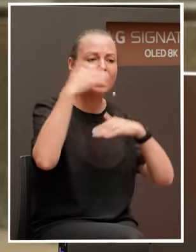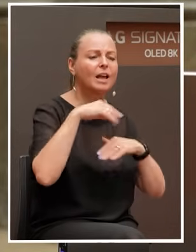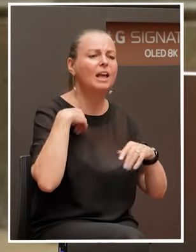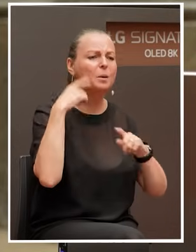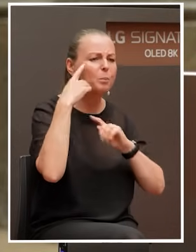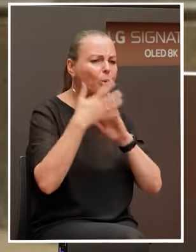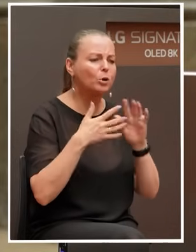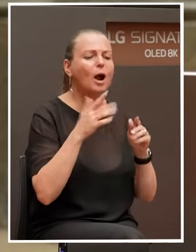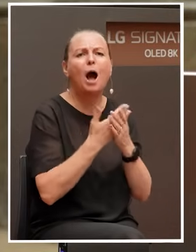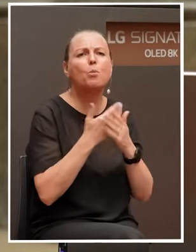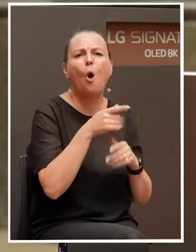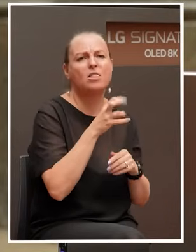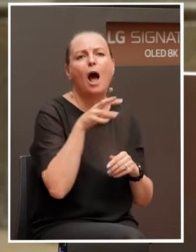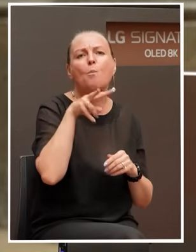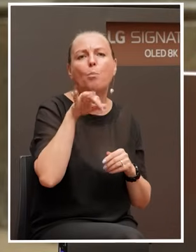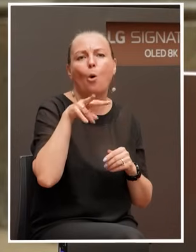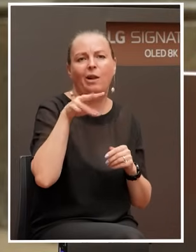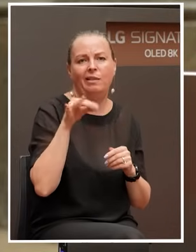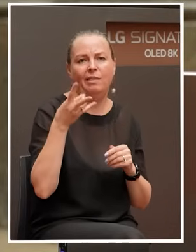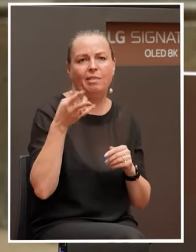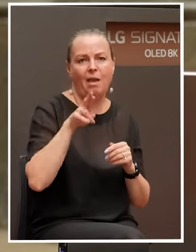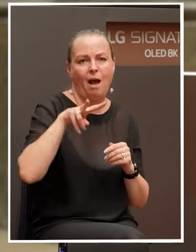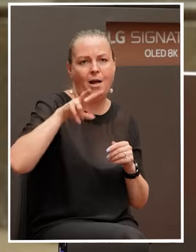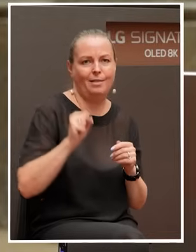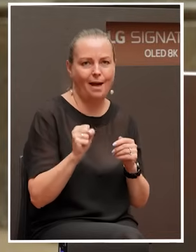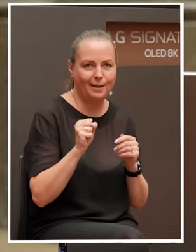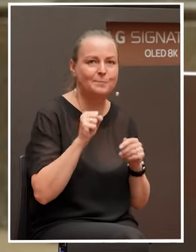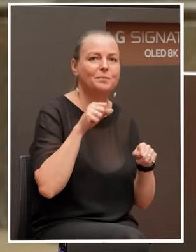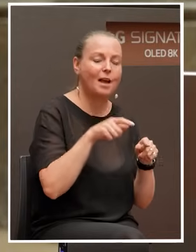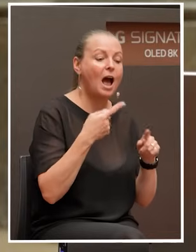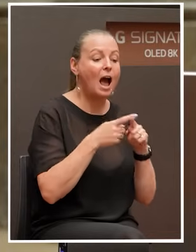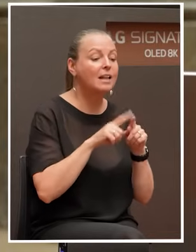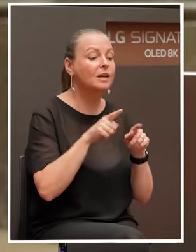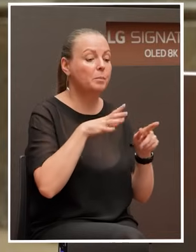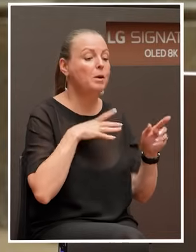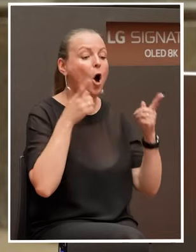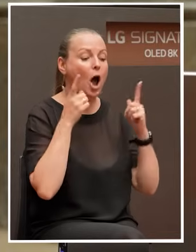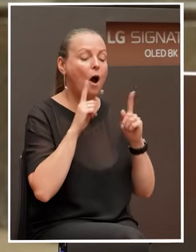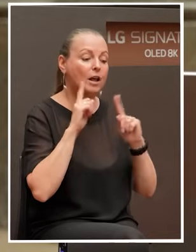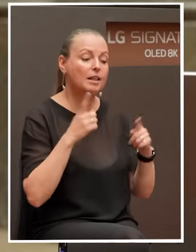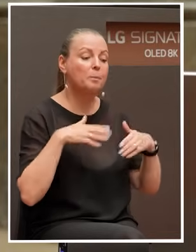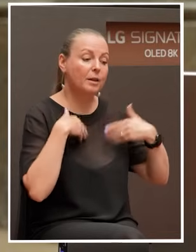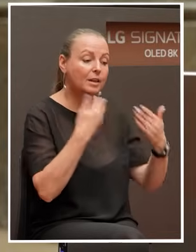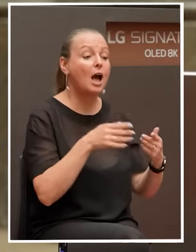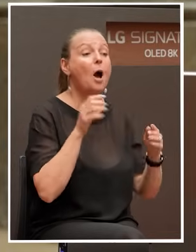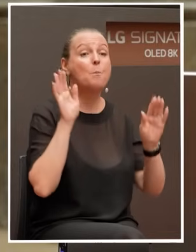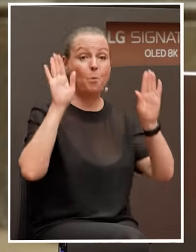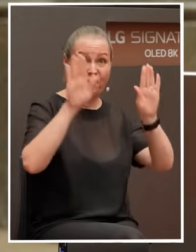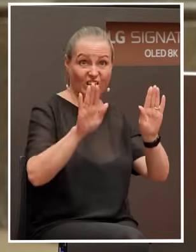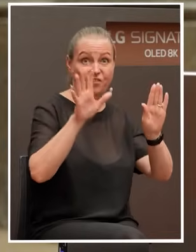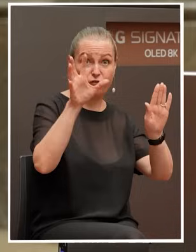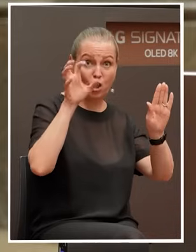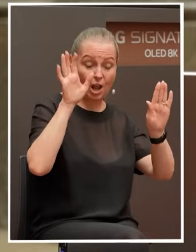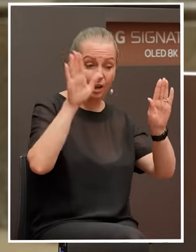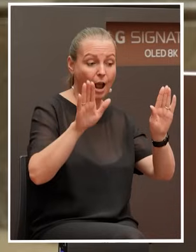яснее и, очевидно, полиняла. При этом рассказал о прелестях и красотах собора, было сделано оригинальное предложение повесить рядом фотографический снимок,